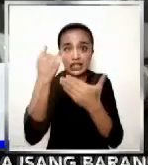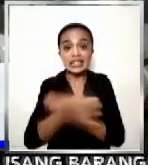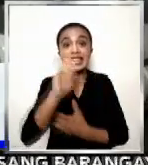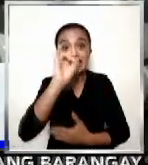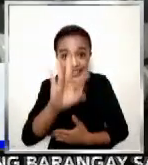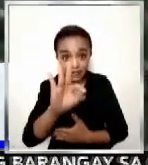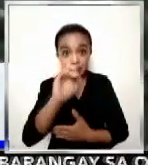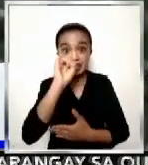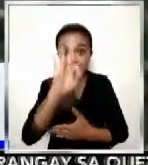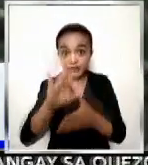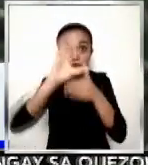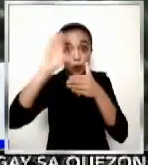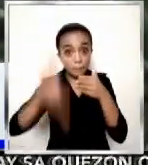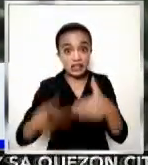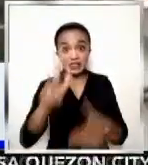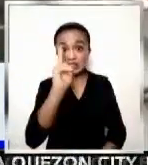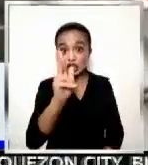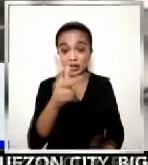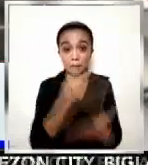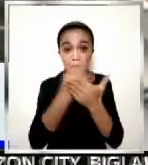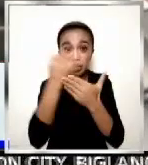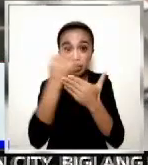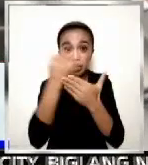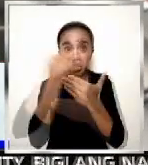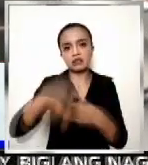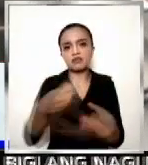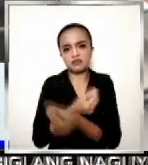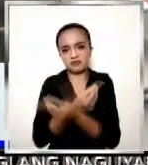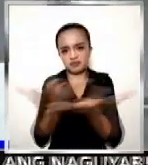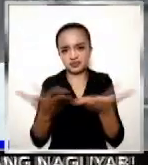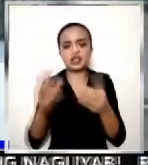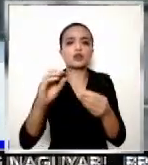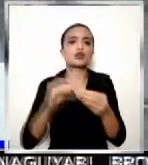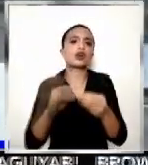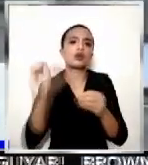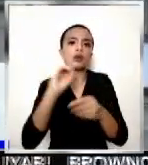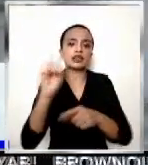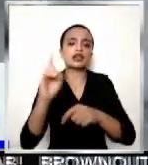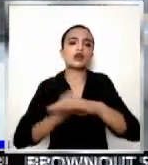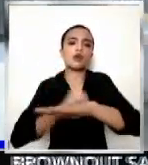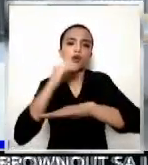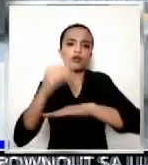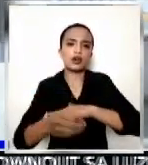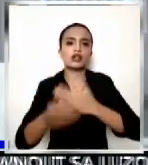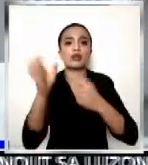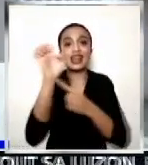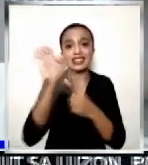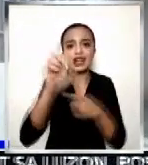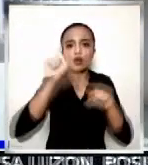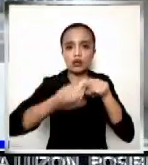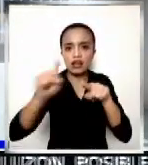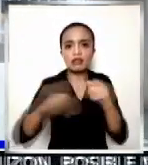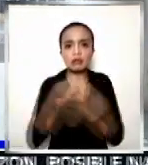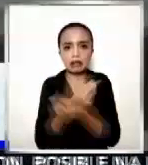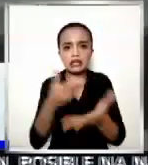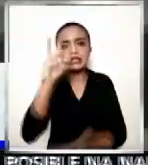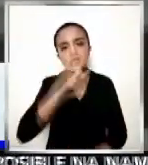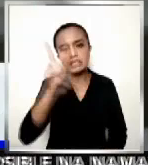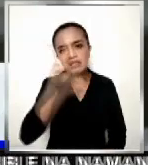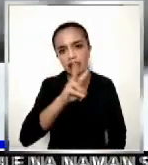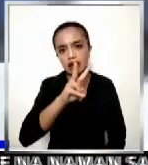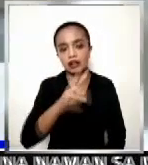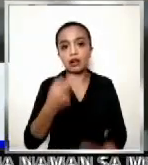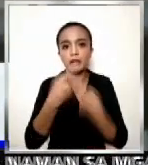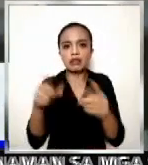maihahatid sa Luzon ang sobrang kuryente mula Visayas at Mindanao. Pinuna rin ang paggastos ng mahigit 1 bilyong piso ang